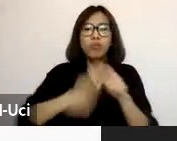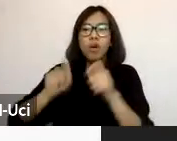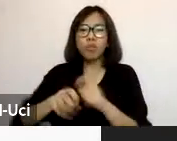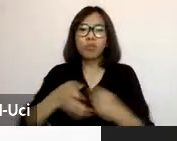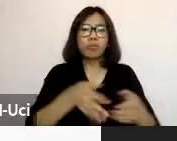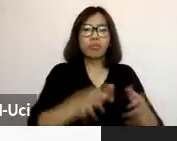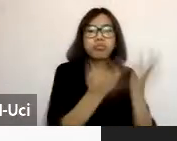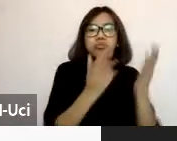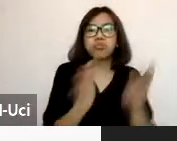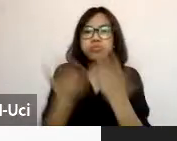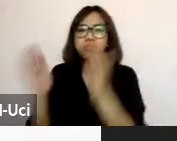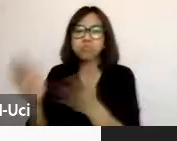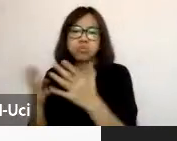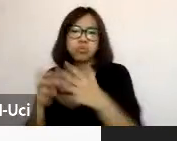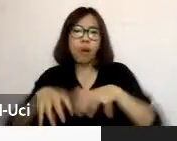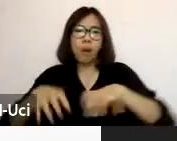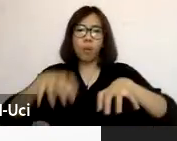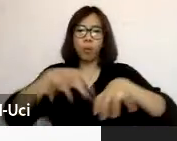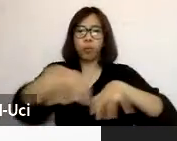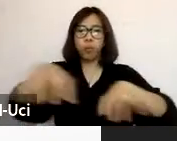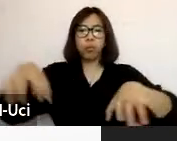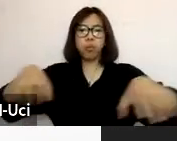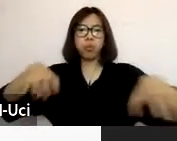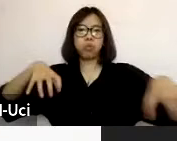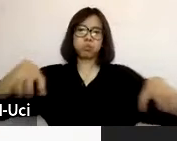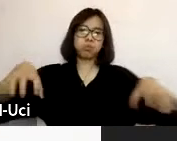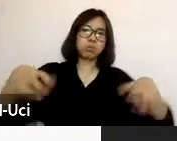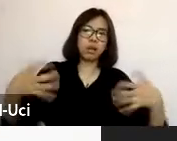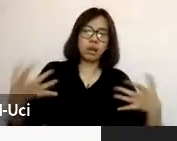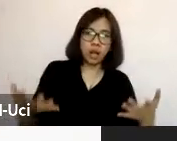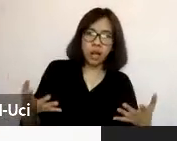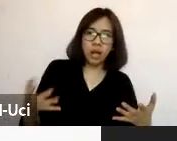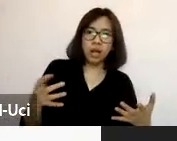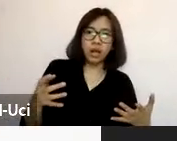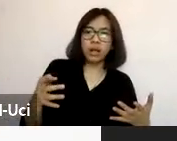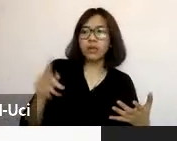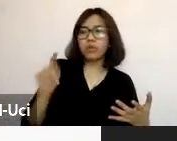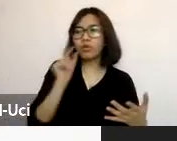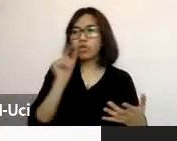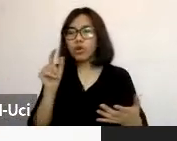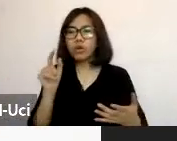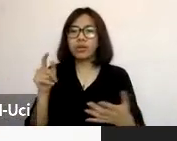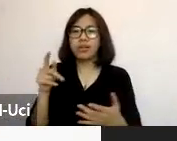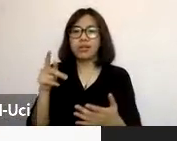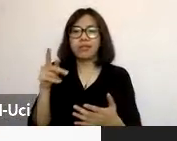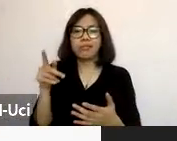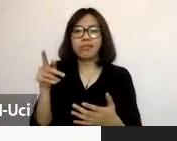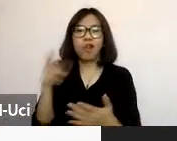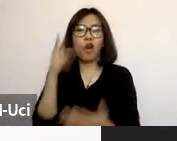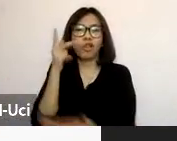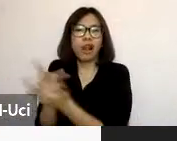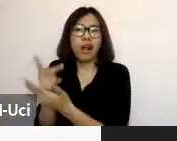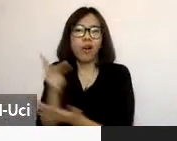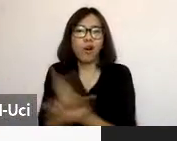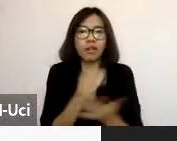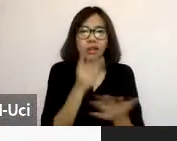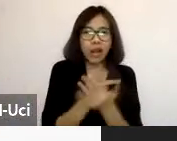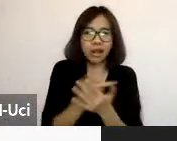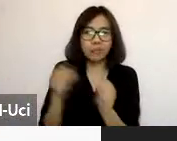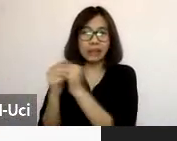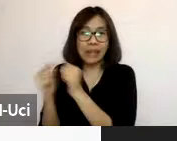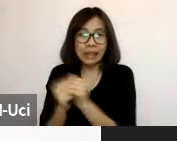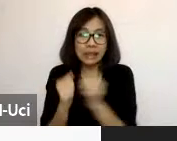untuk mengimbangi produksi yang massal itu paling tidak di bidang hukum kontrak kontrak ini juga harus bisa